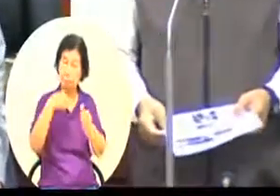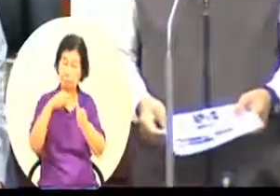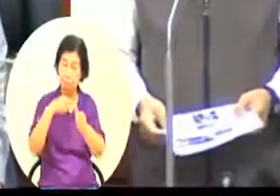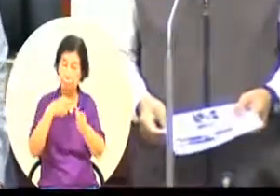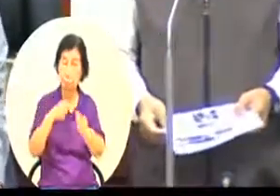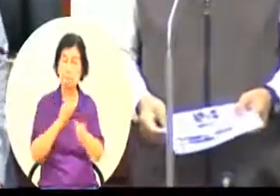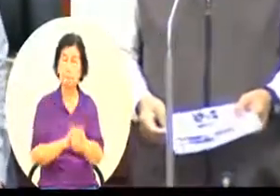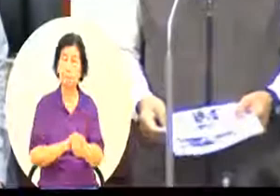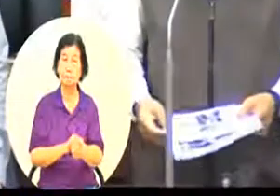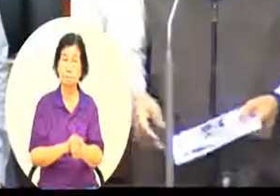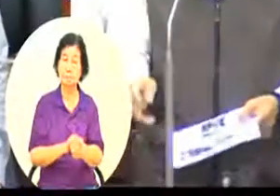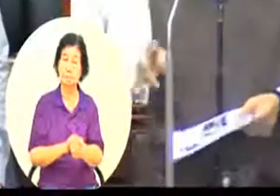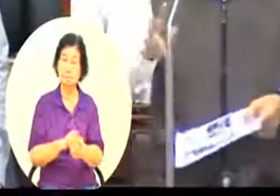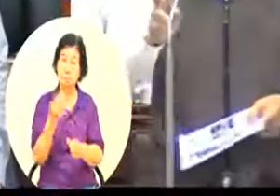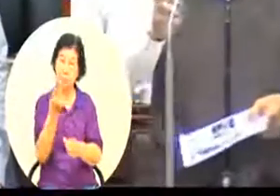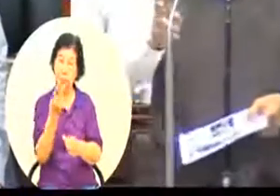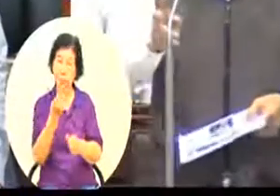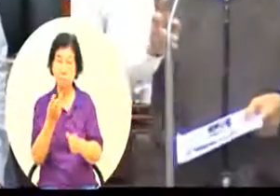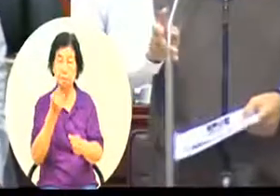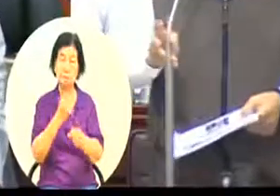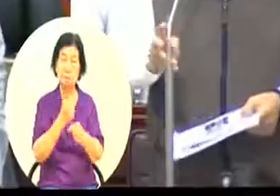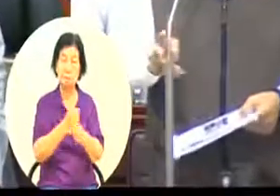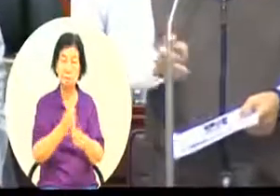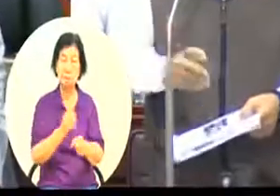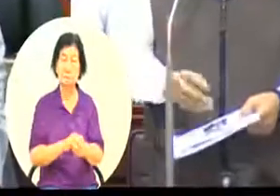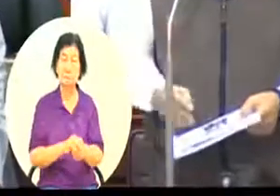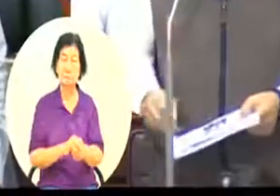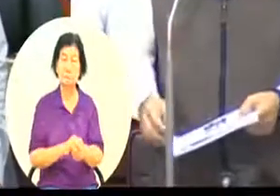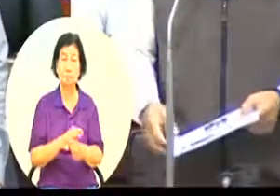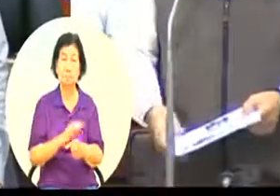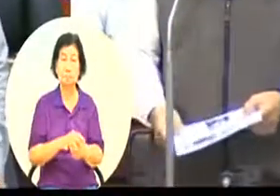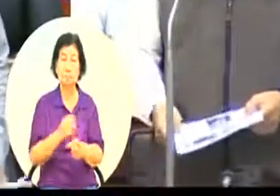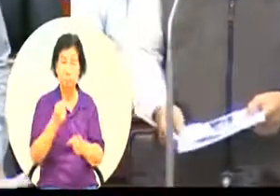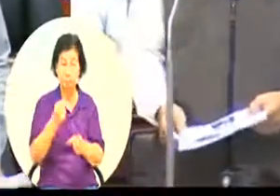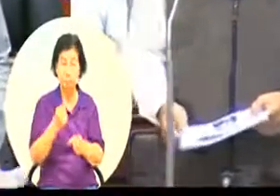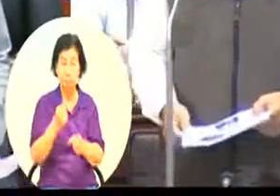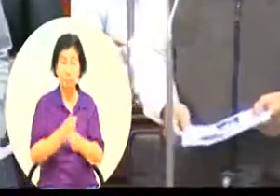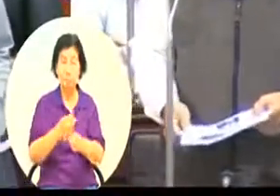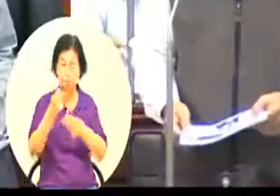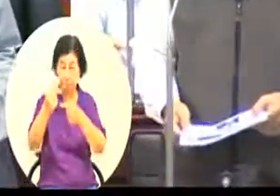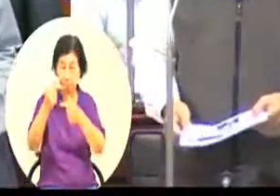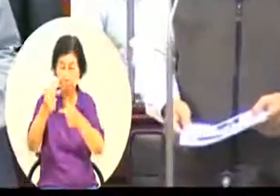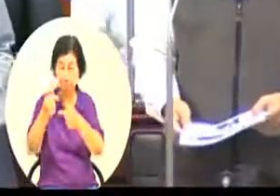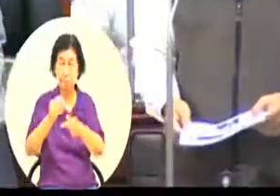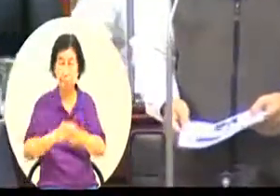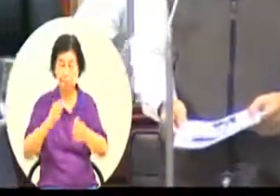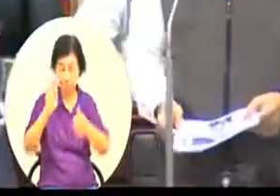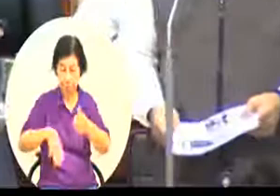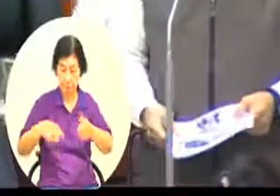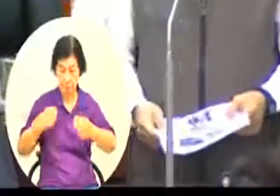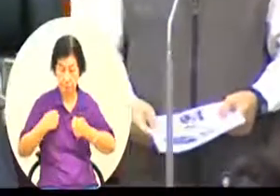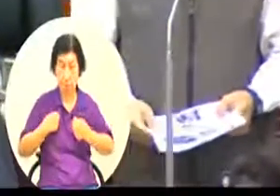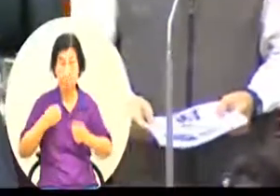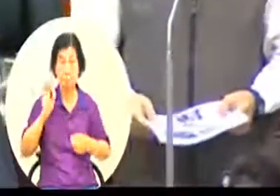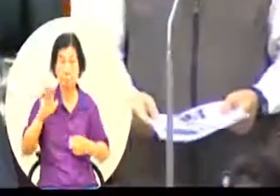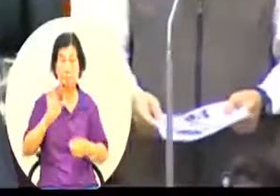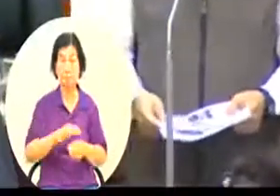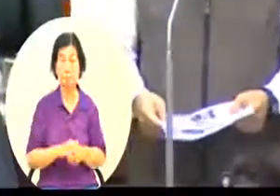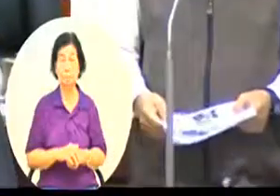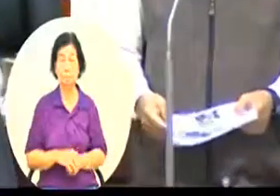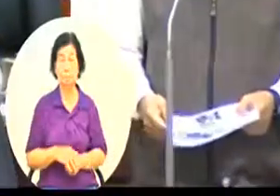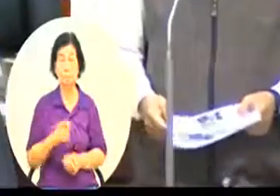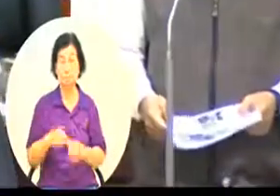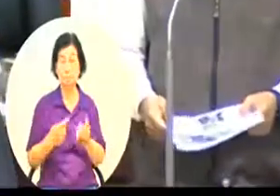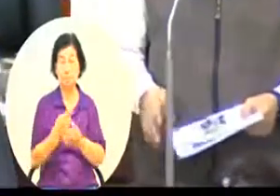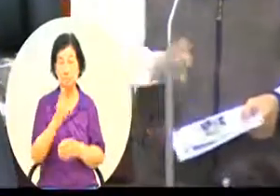以当保全人员来用？ 他们是有受过完整的训练。 受过完整的训练，我想只有你看今天才讲得